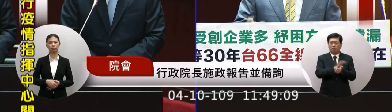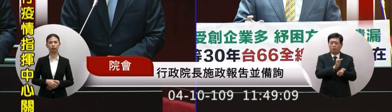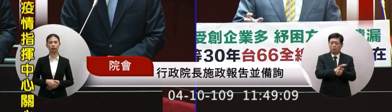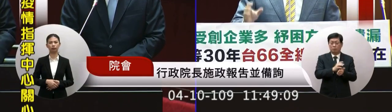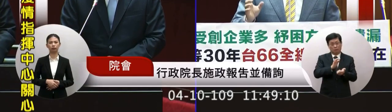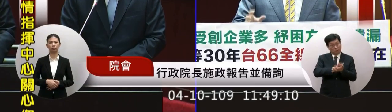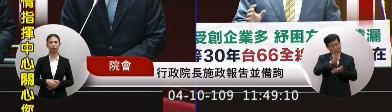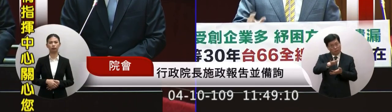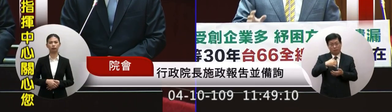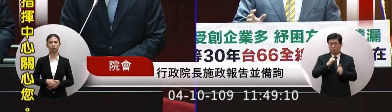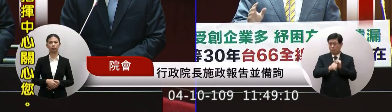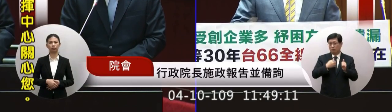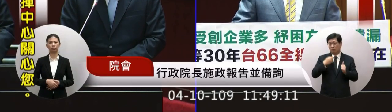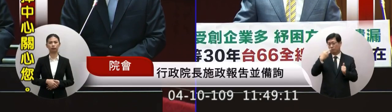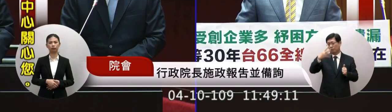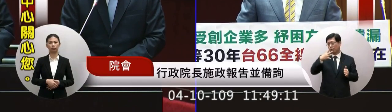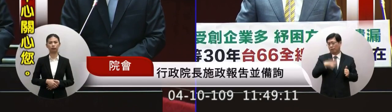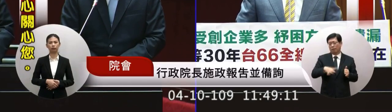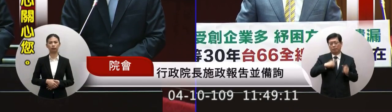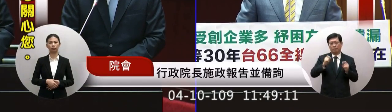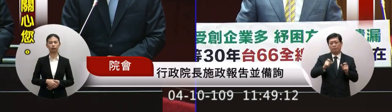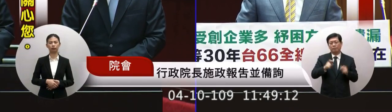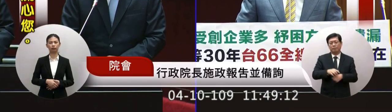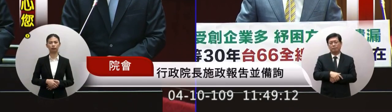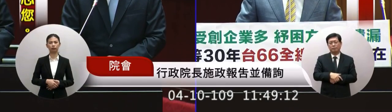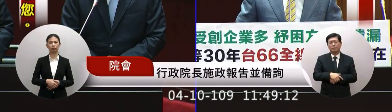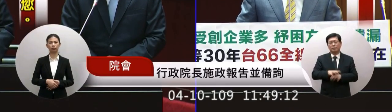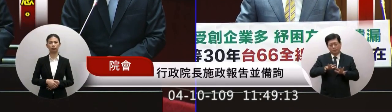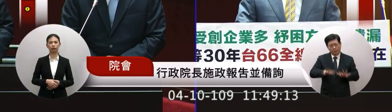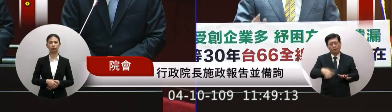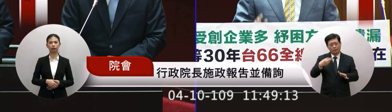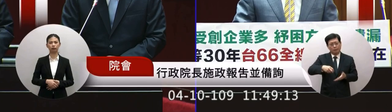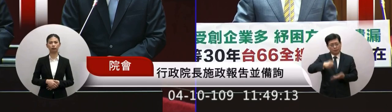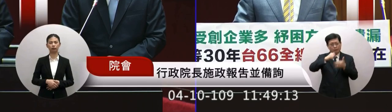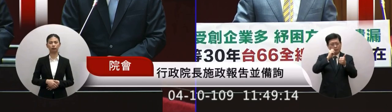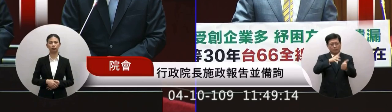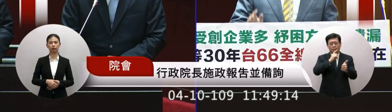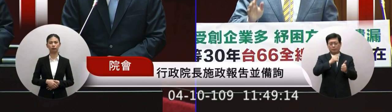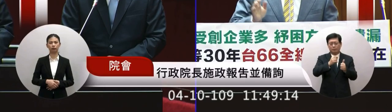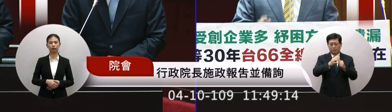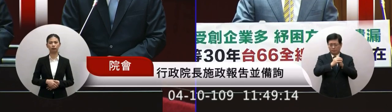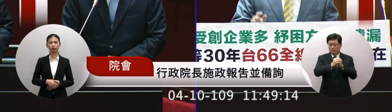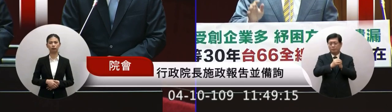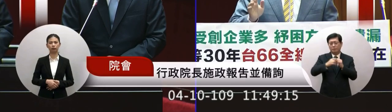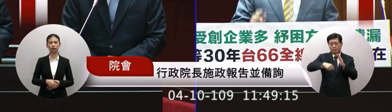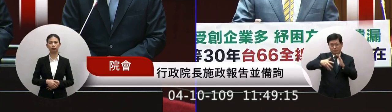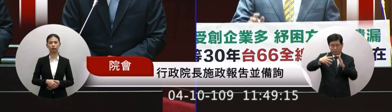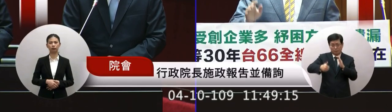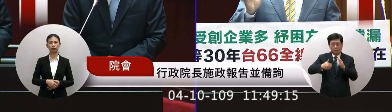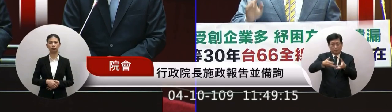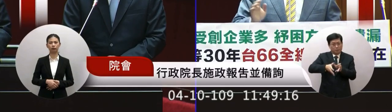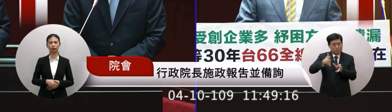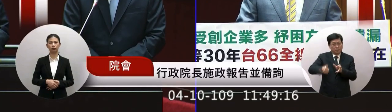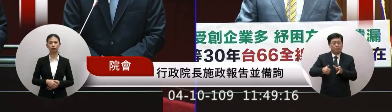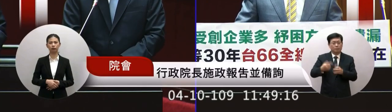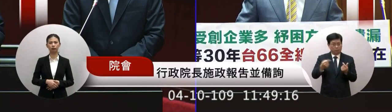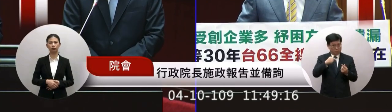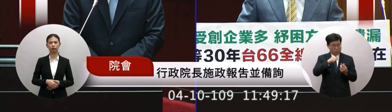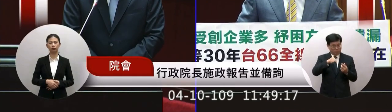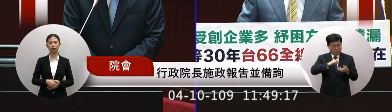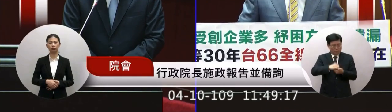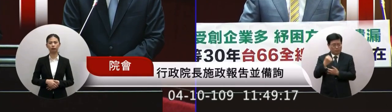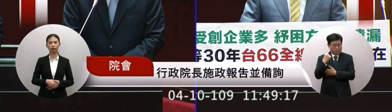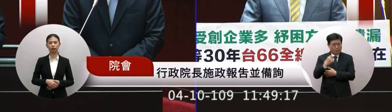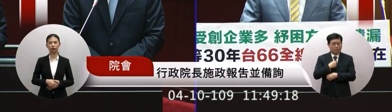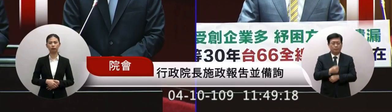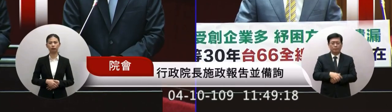这个将来哈人民的感受一定会不一样，好，所以我在这边是要特别要拜托哈我们的院长跟我们的部长，在这些部分一定要更积